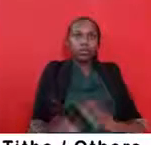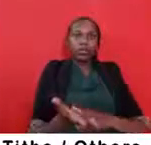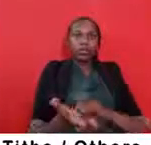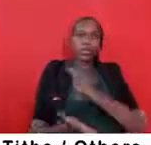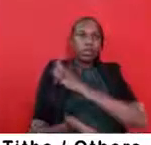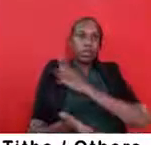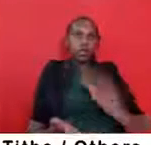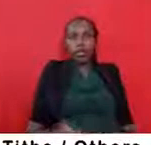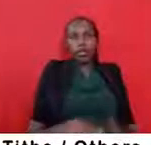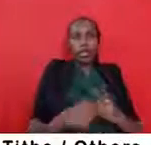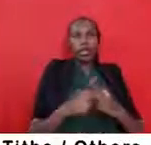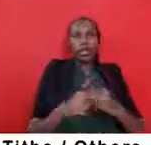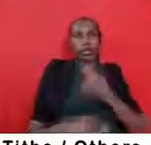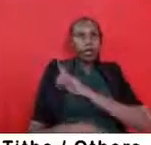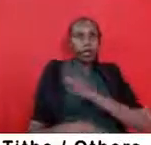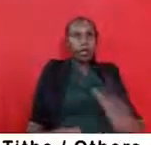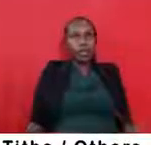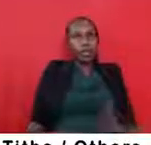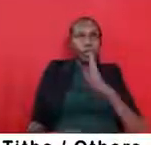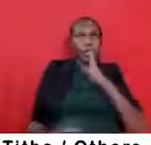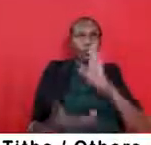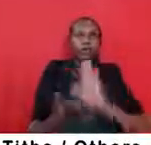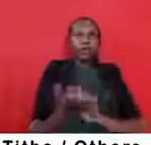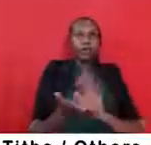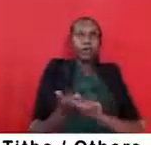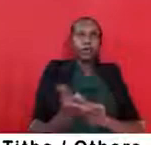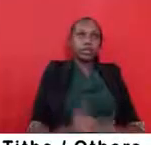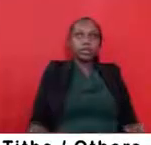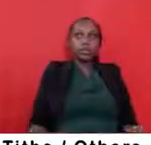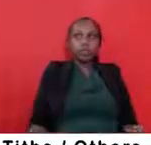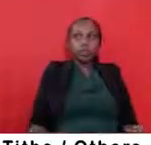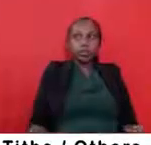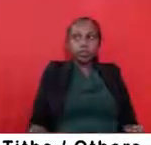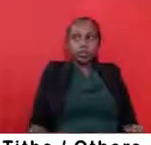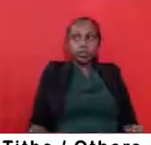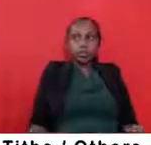Msifuni Bwana. Jina la Bwana lisifiwe.